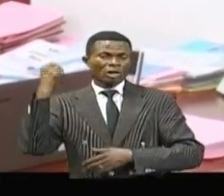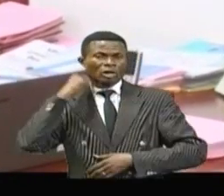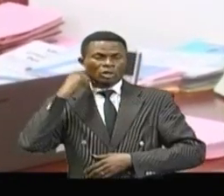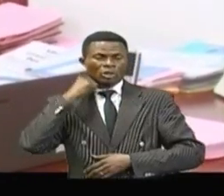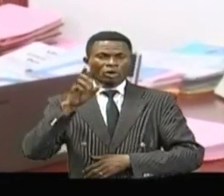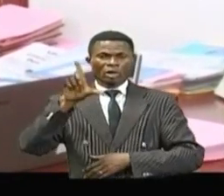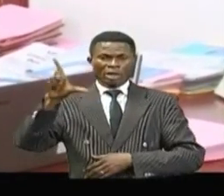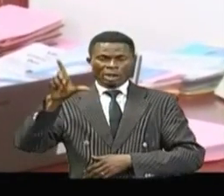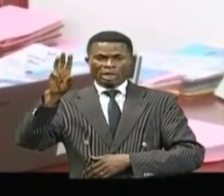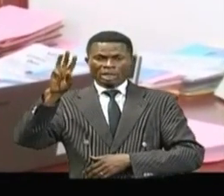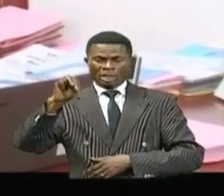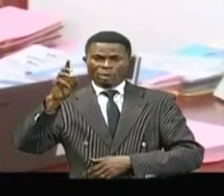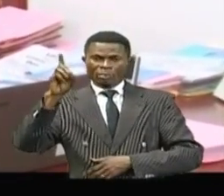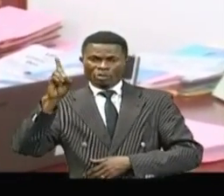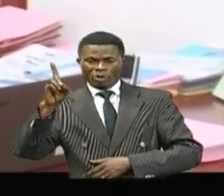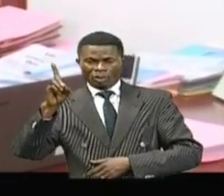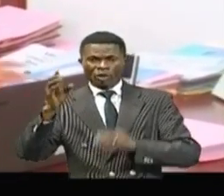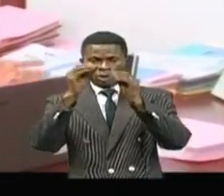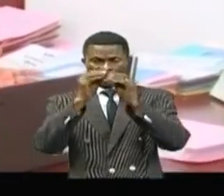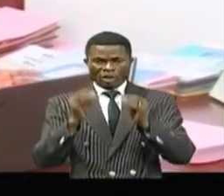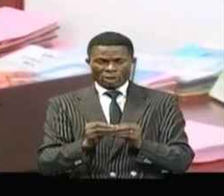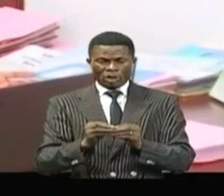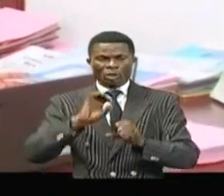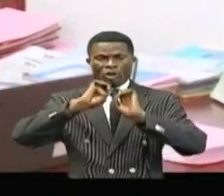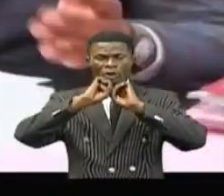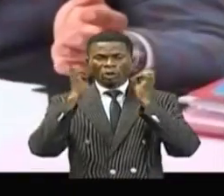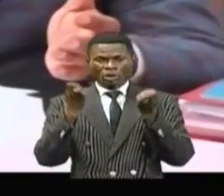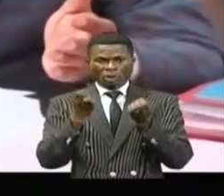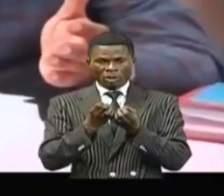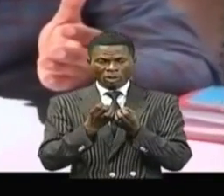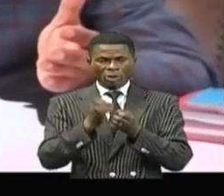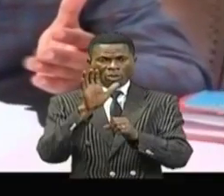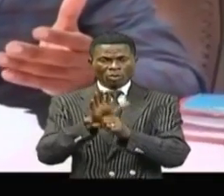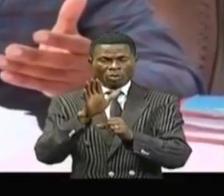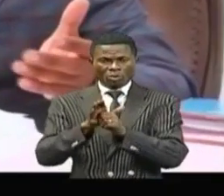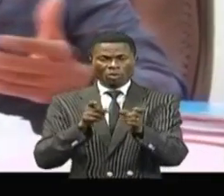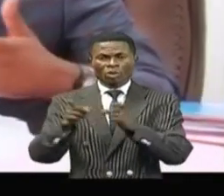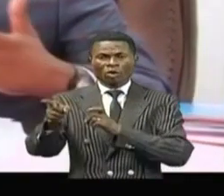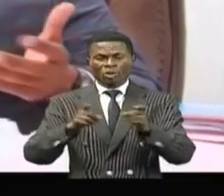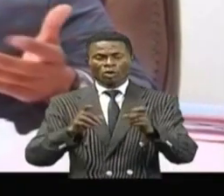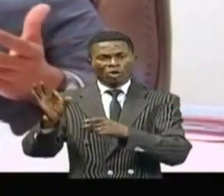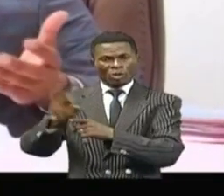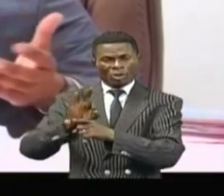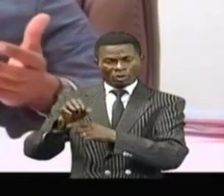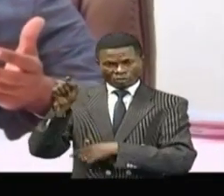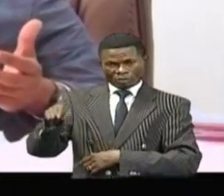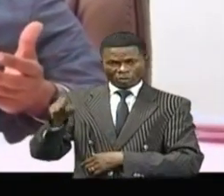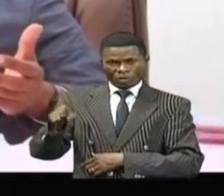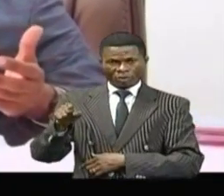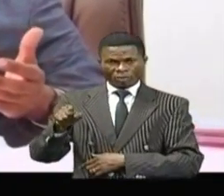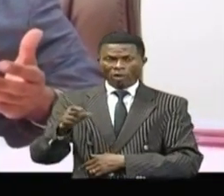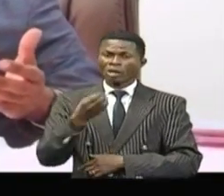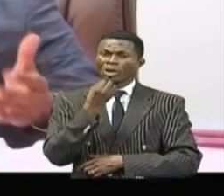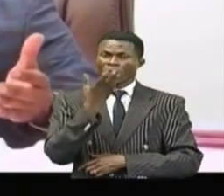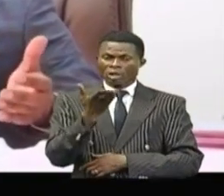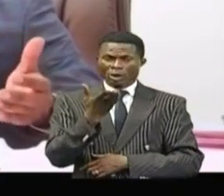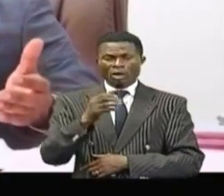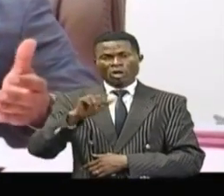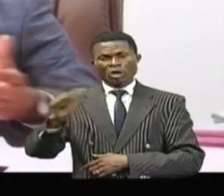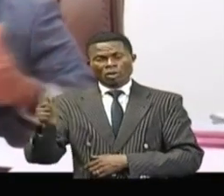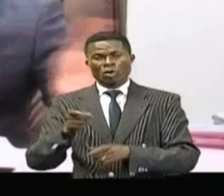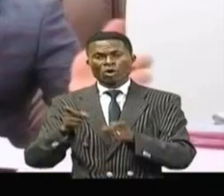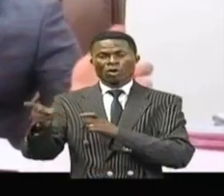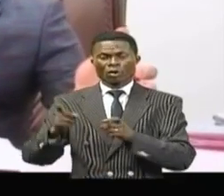LMD, le cours sur l'entrepreneuriat figure dans les différentes filières des formations. Si, pour certaines